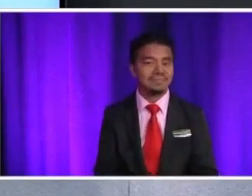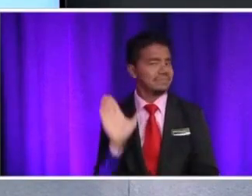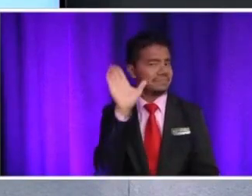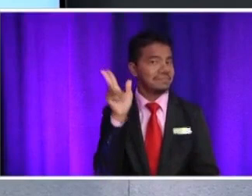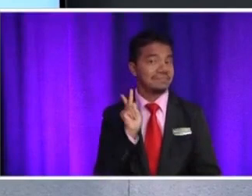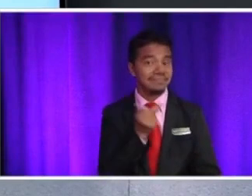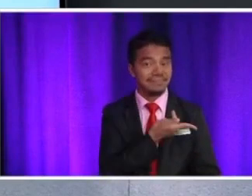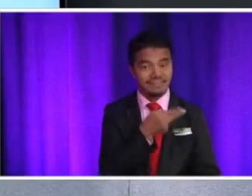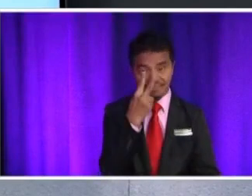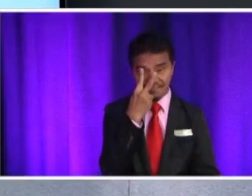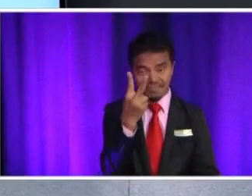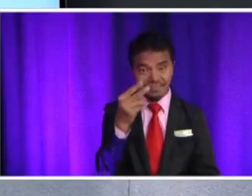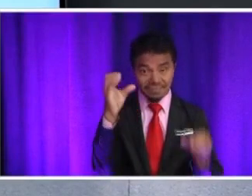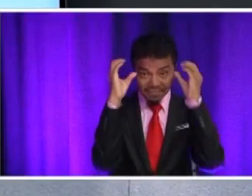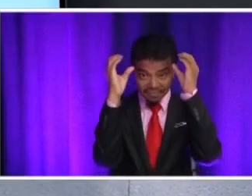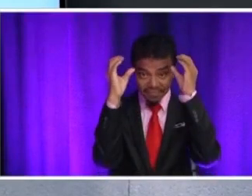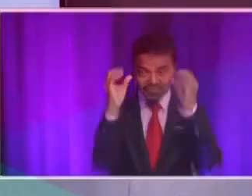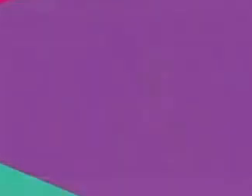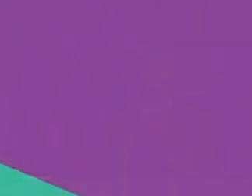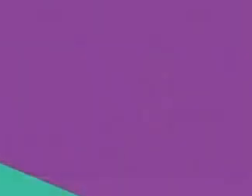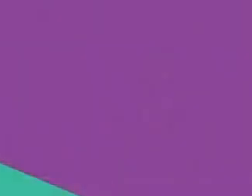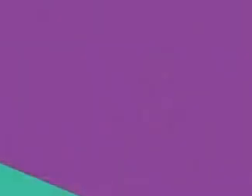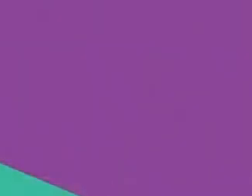guru penyampai untuk hari ini.